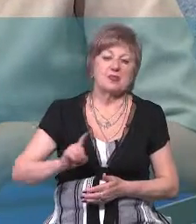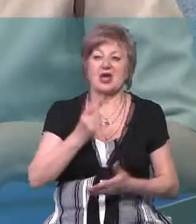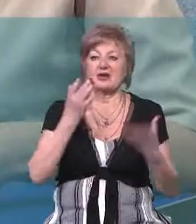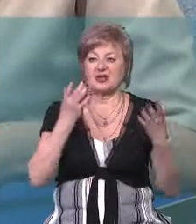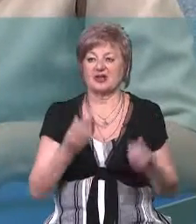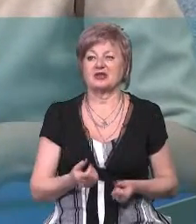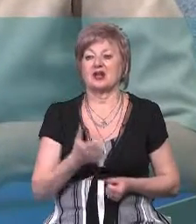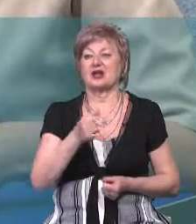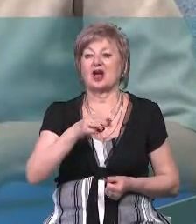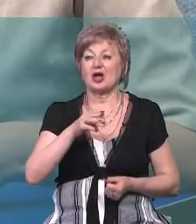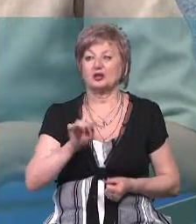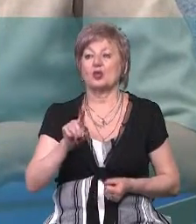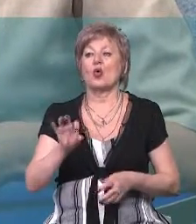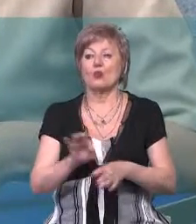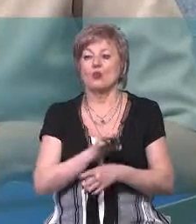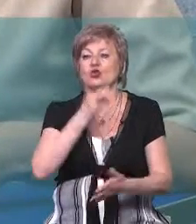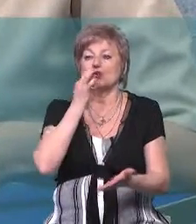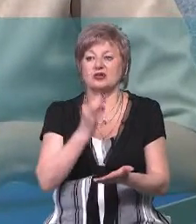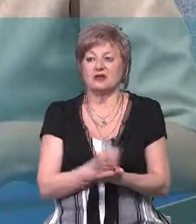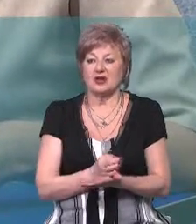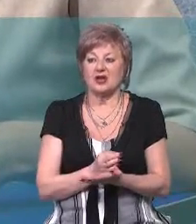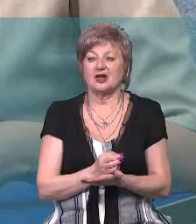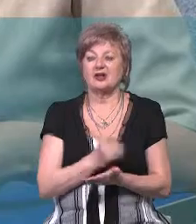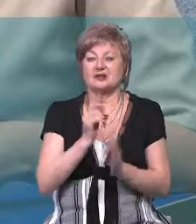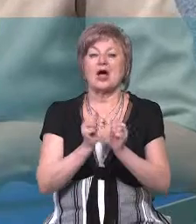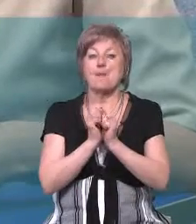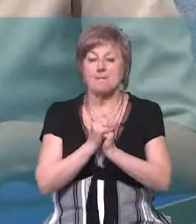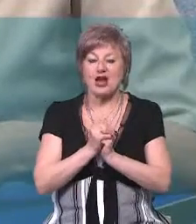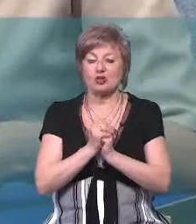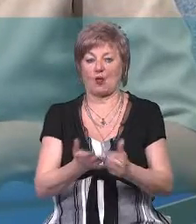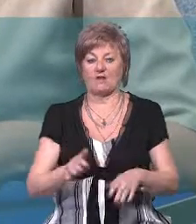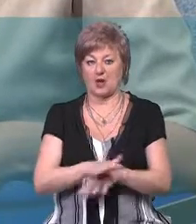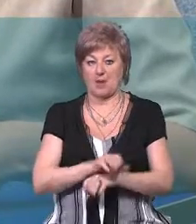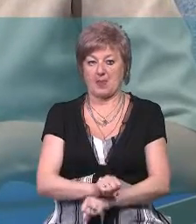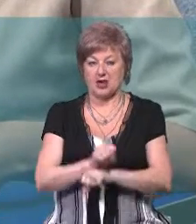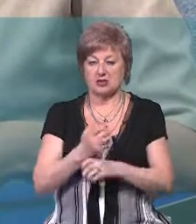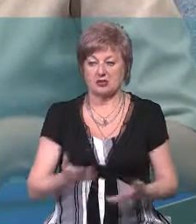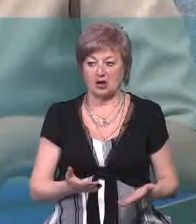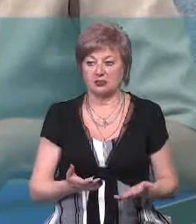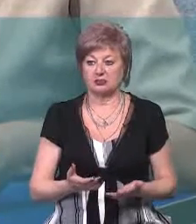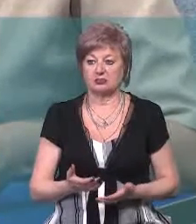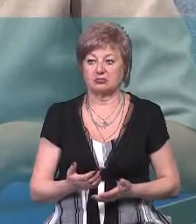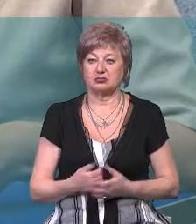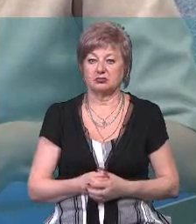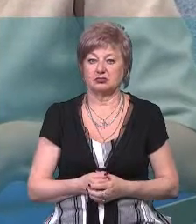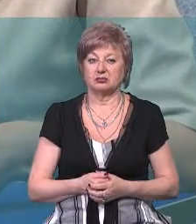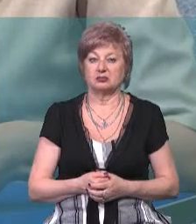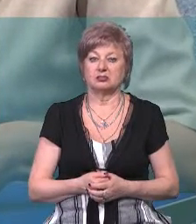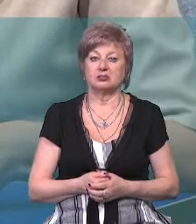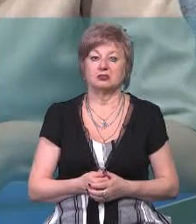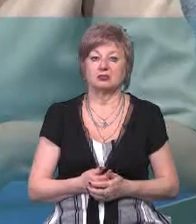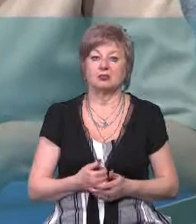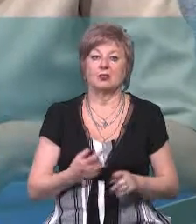і чоловік відповідальний операція об'єднаних за Молитовний Майдан. Да. Допомагаєте нашій армії українській, їздите